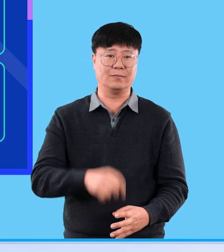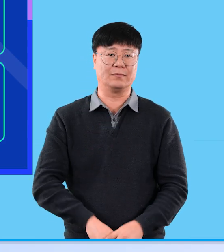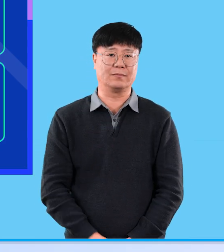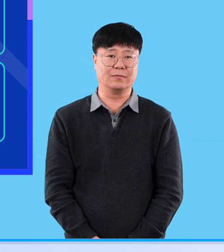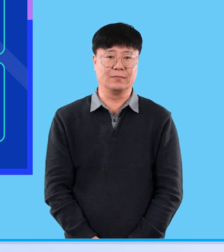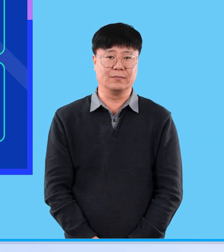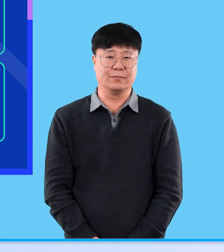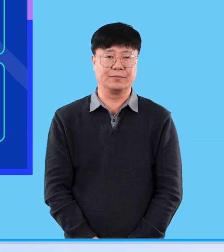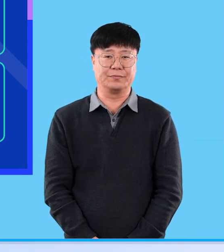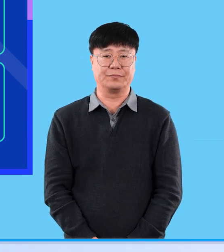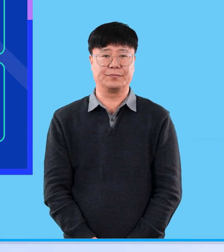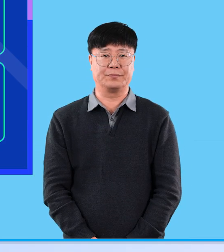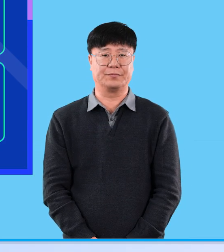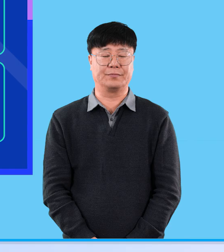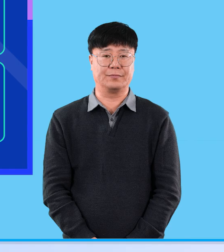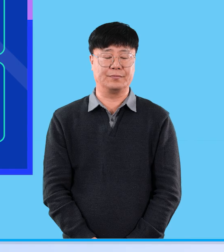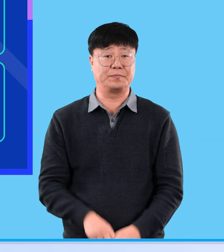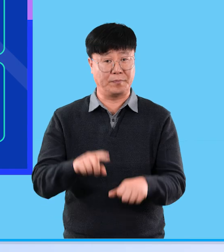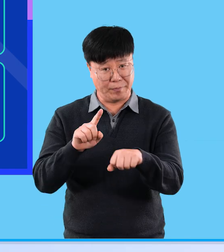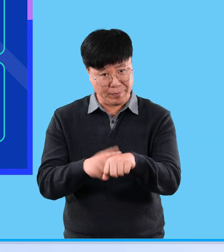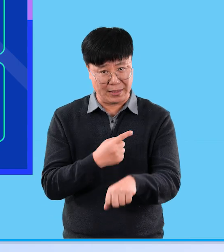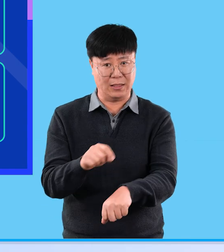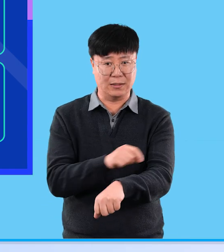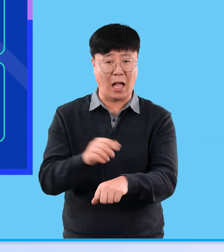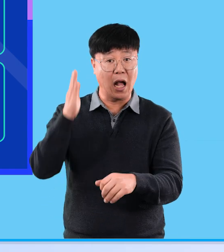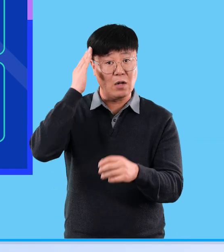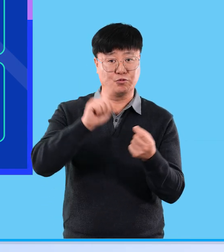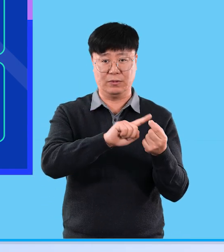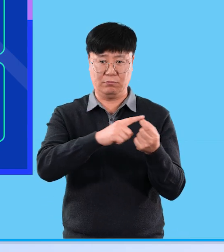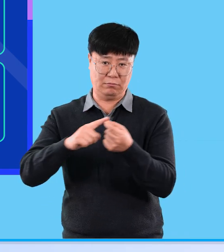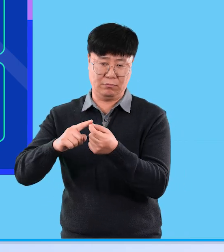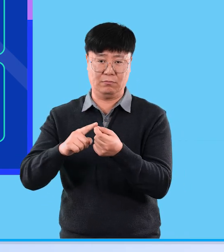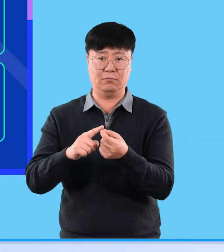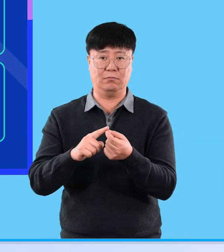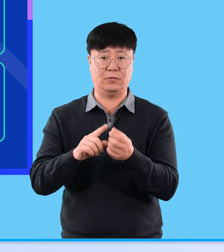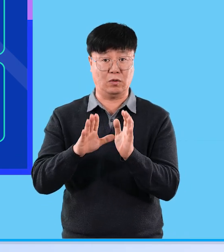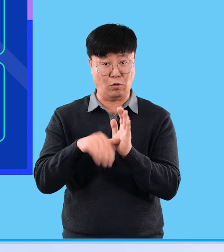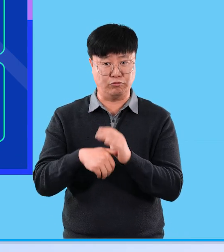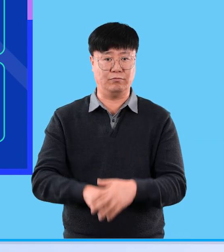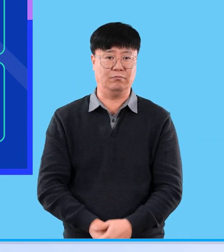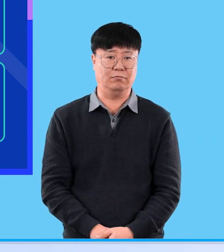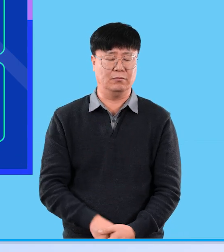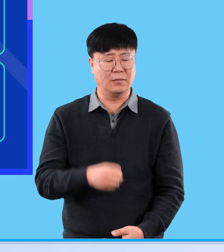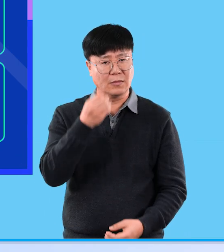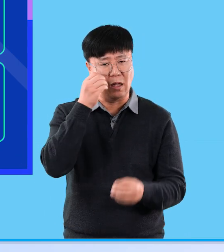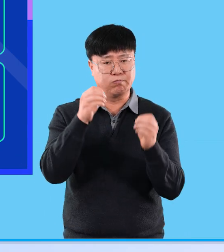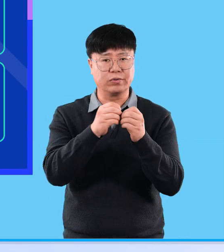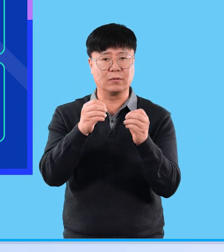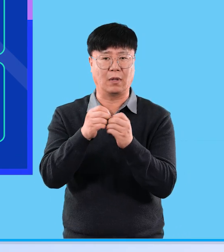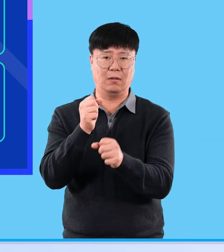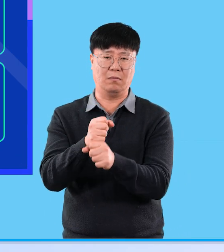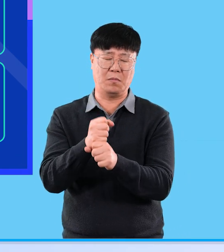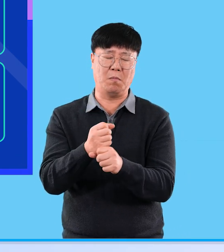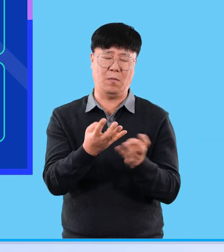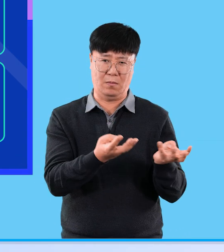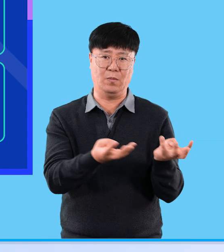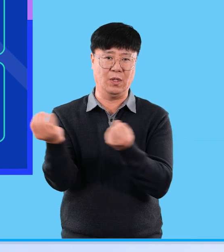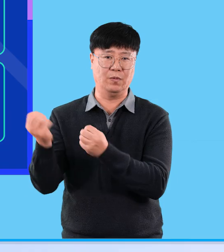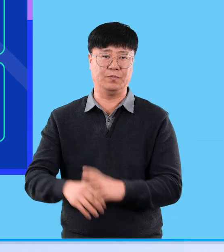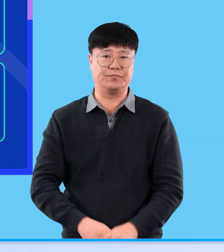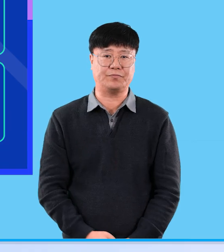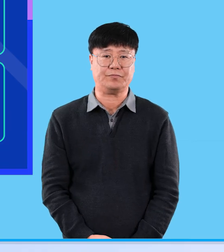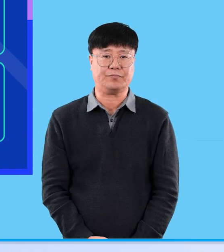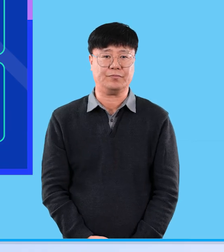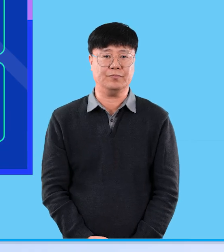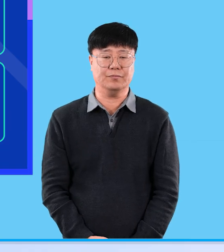제대로 생성하지 못합니다. 그러다 보니까 특히 한글 같은 경우에서는 이상한 문자를 만들어내는